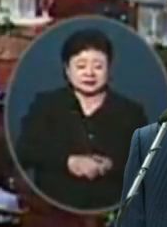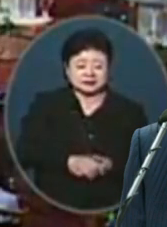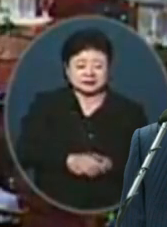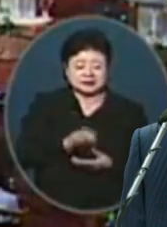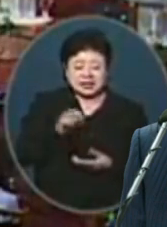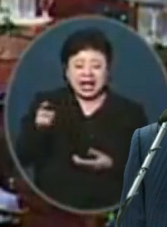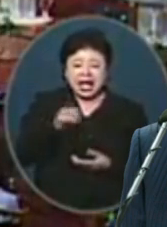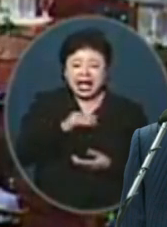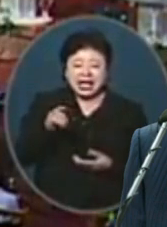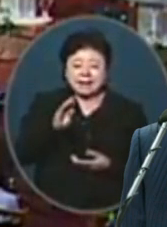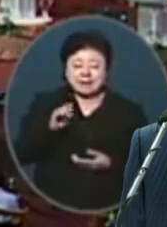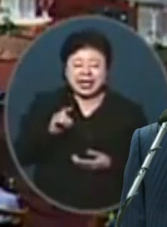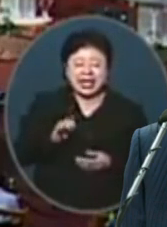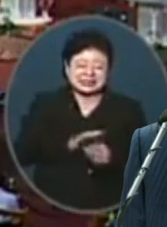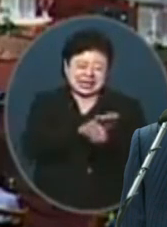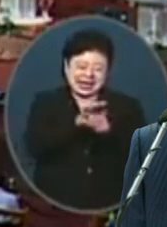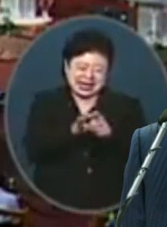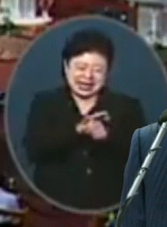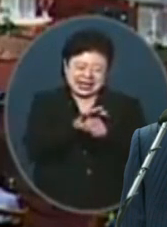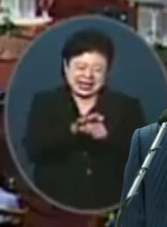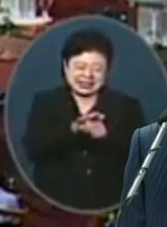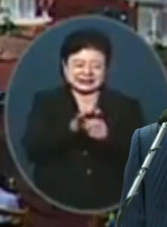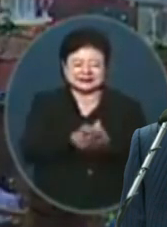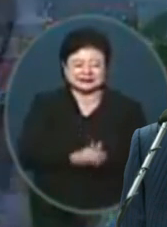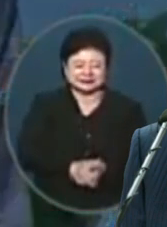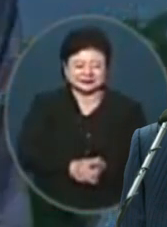아가페 사랑인 것입니다.